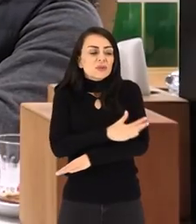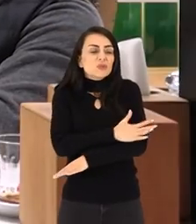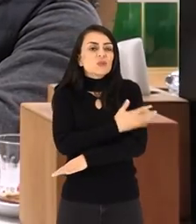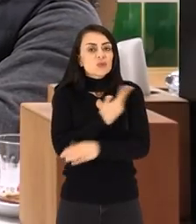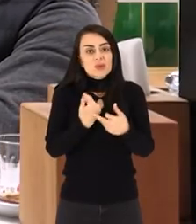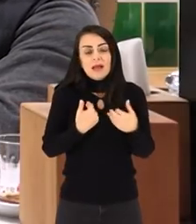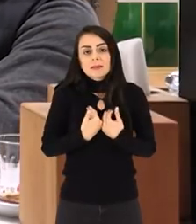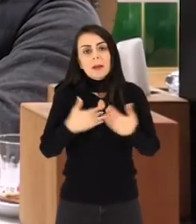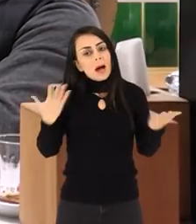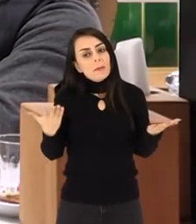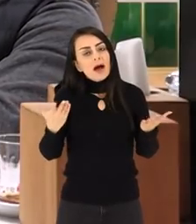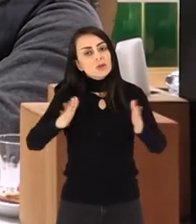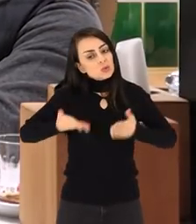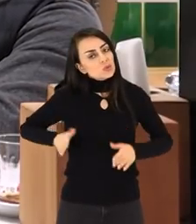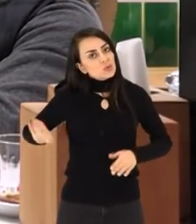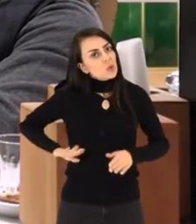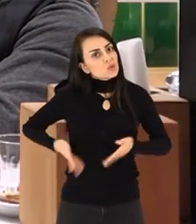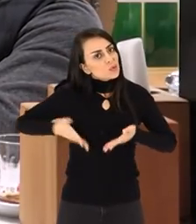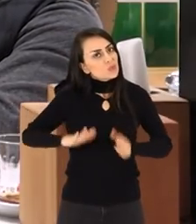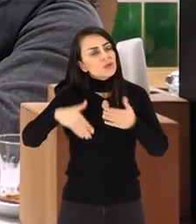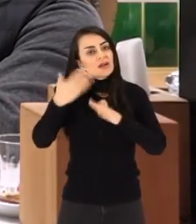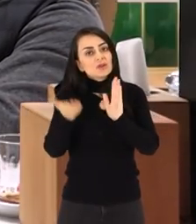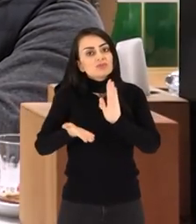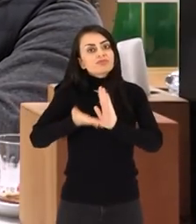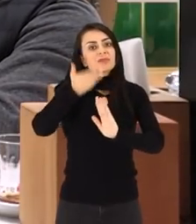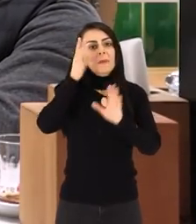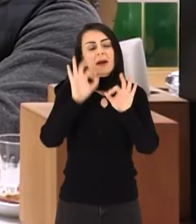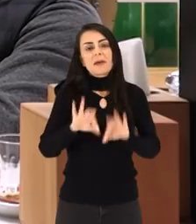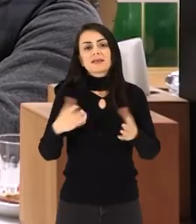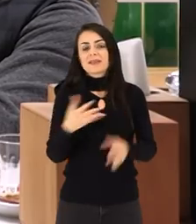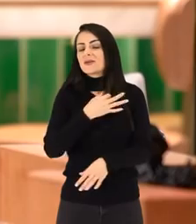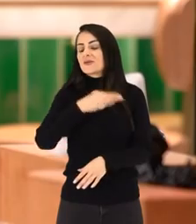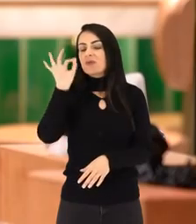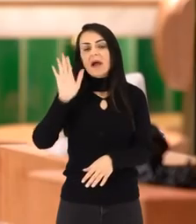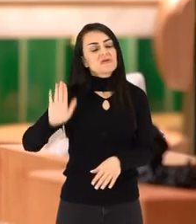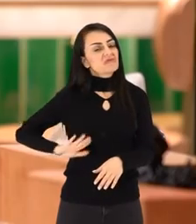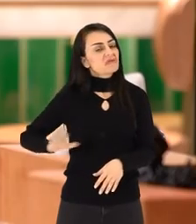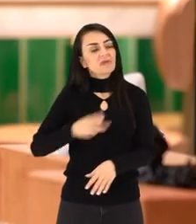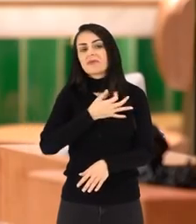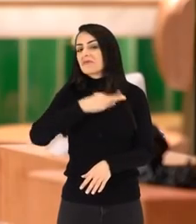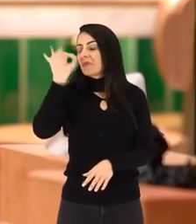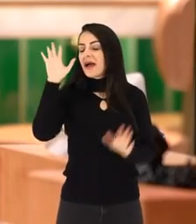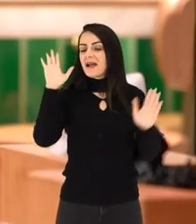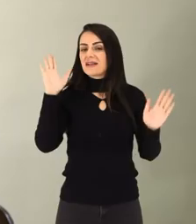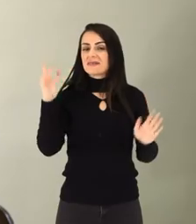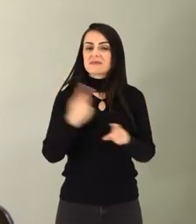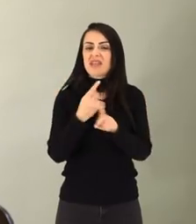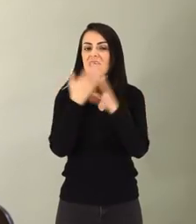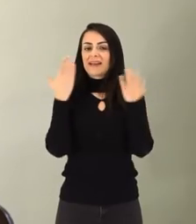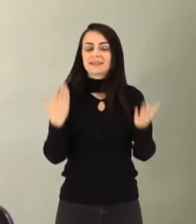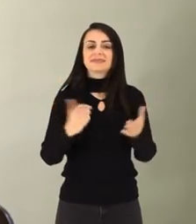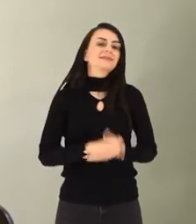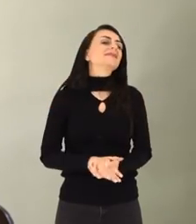zaten, hassas falan ama daha da bu artmış oldu falan. Muhteşem bir şey. Muhteşem bir şey. Çocuk acayip bir şey